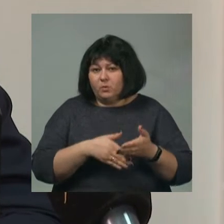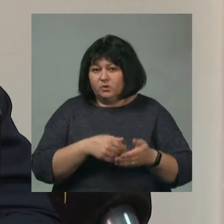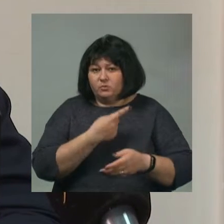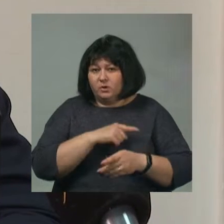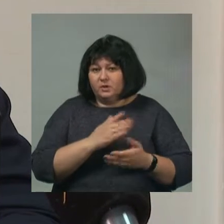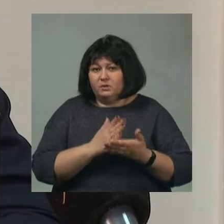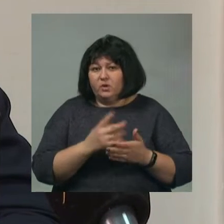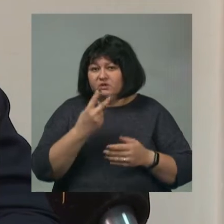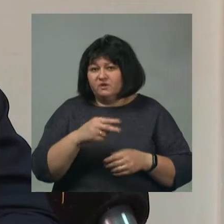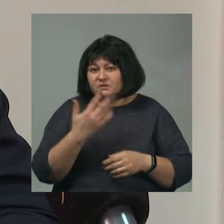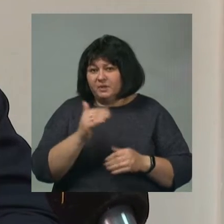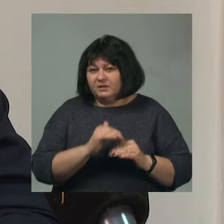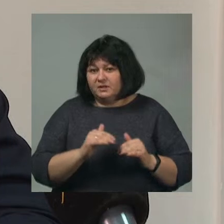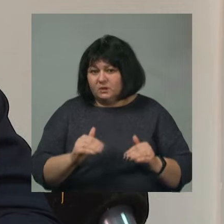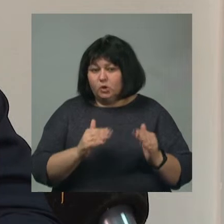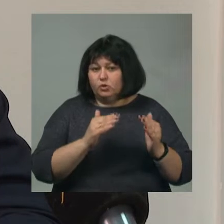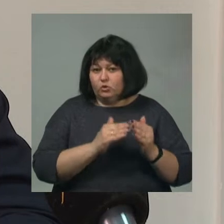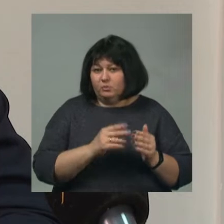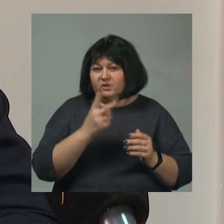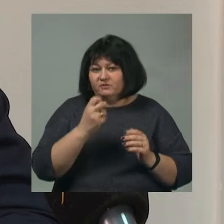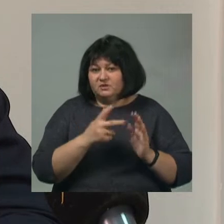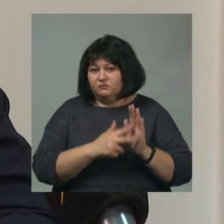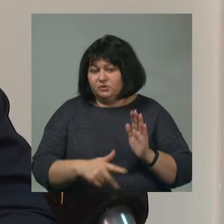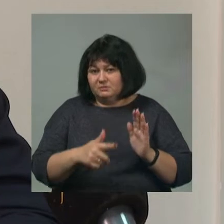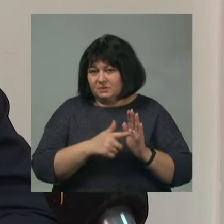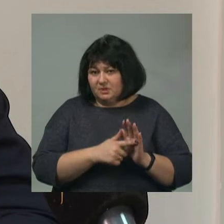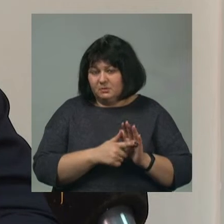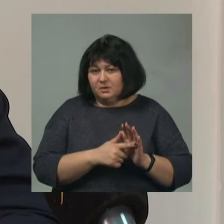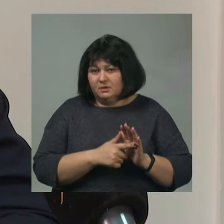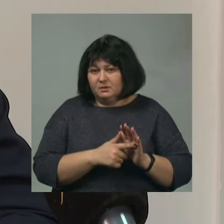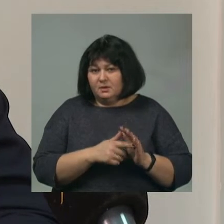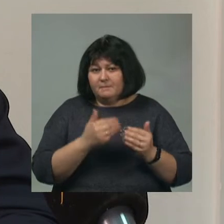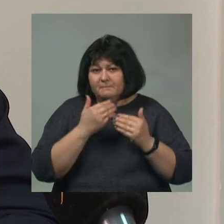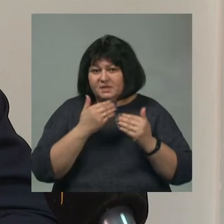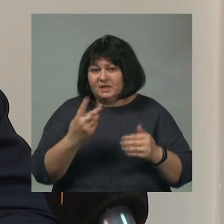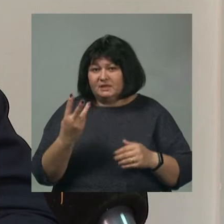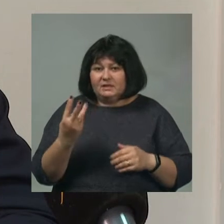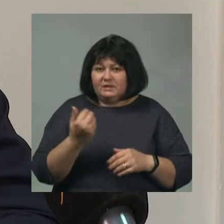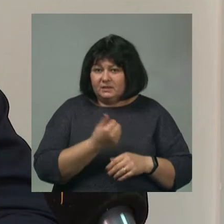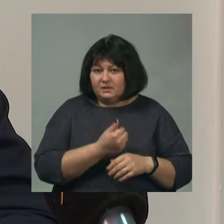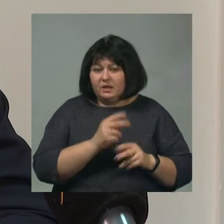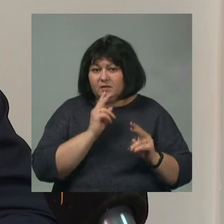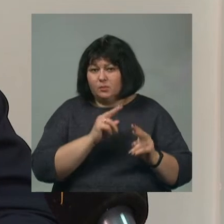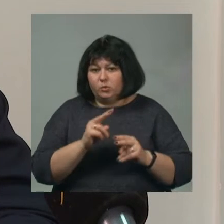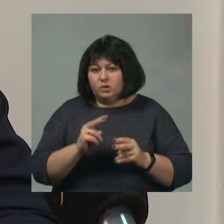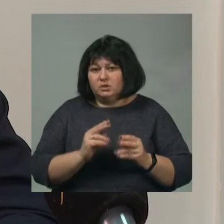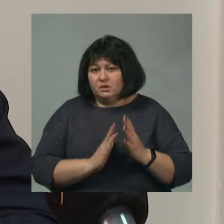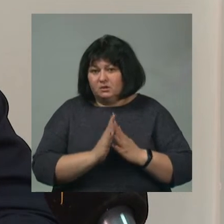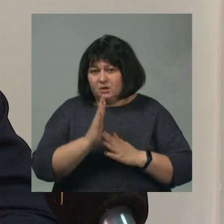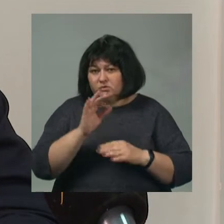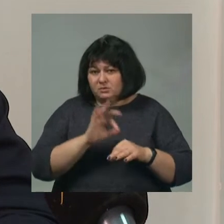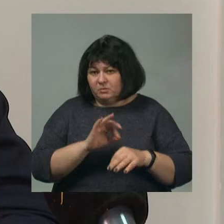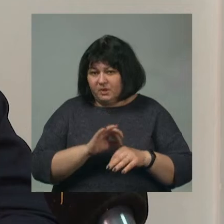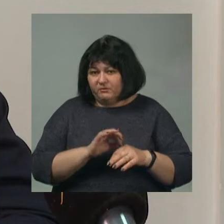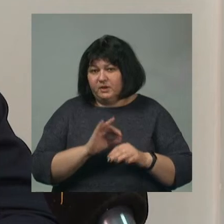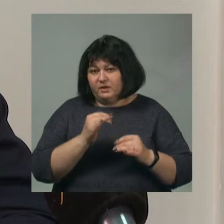проходит 25 детей, амбулаторно 287. В последние три недели наблюдается рост заболеваний, в том числе